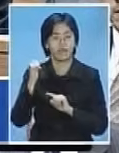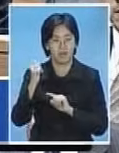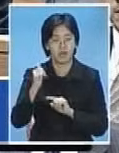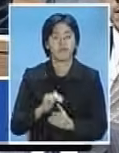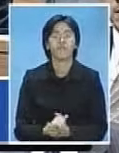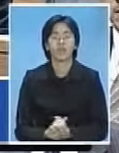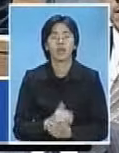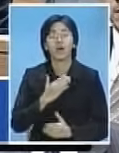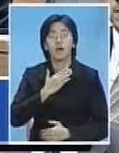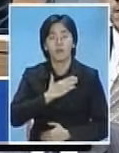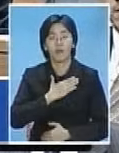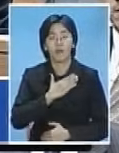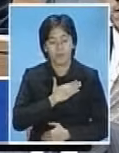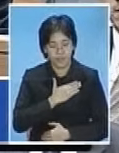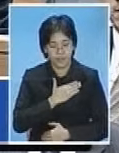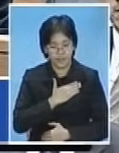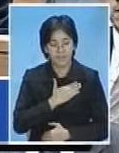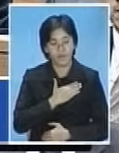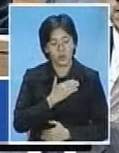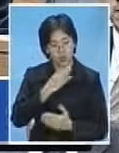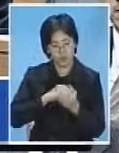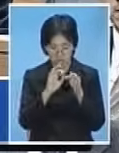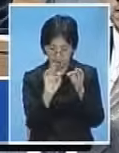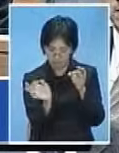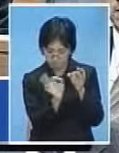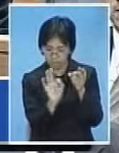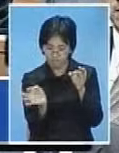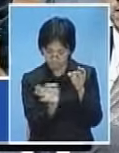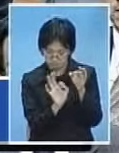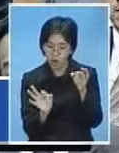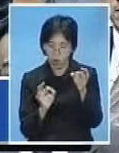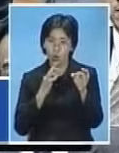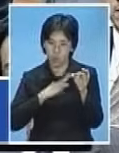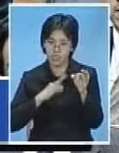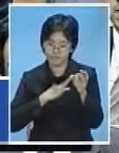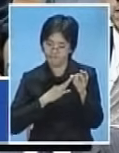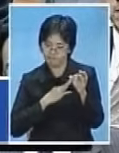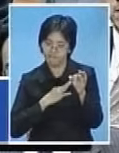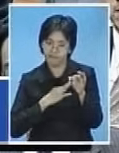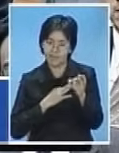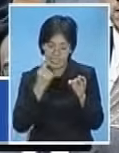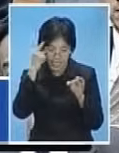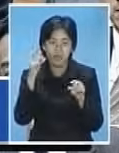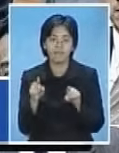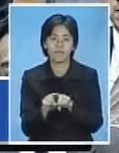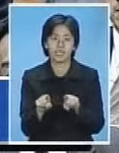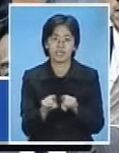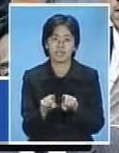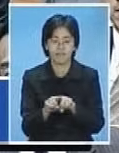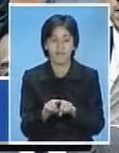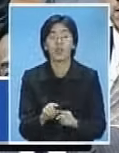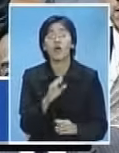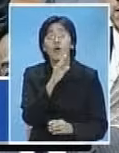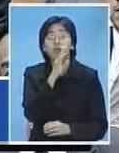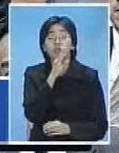านสนับสนุนความรู้สึกอันนี้นะครับเพราะว่าถ้าท่านคิดอย่างนี้จริง